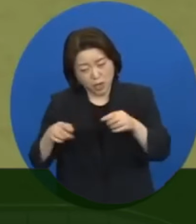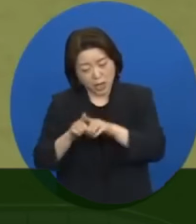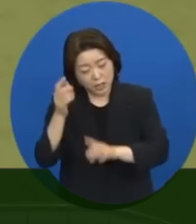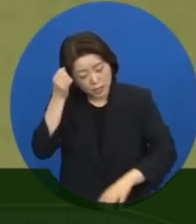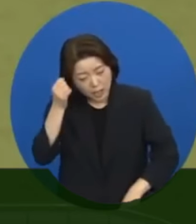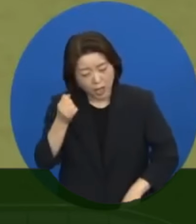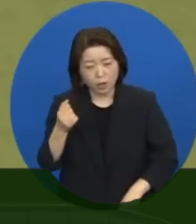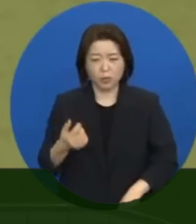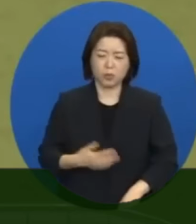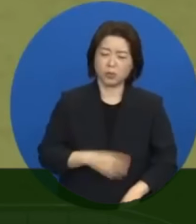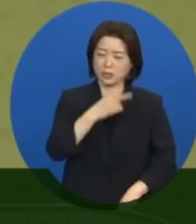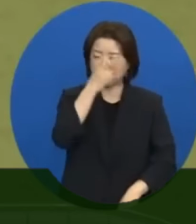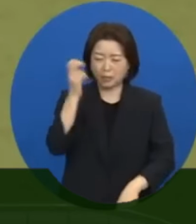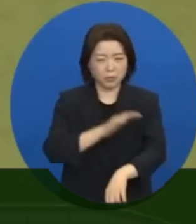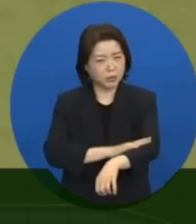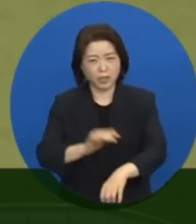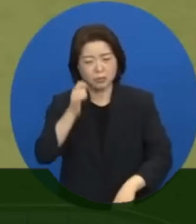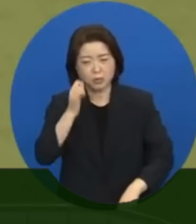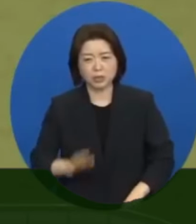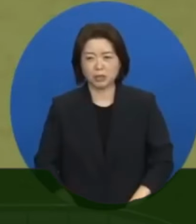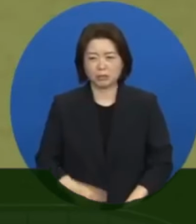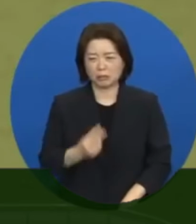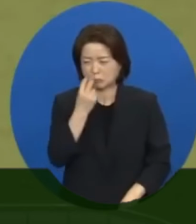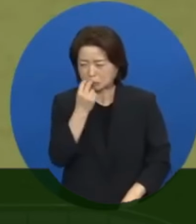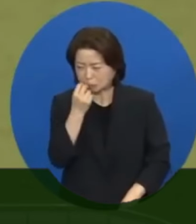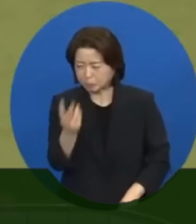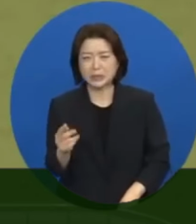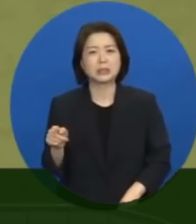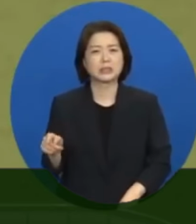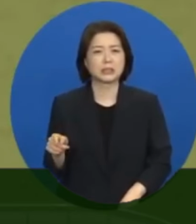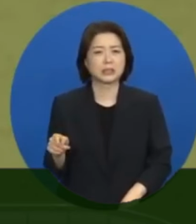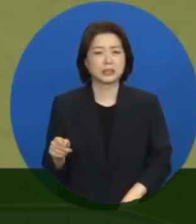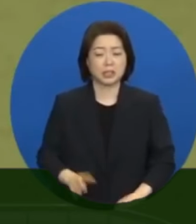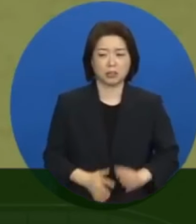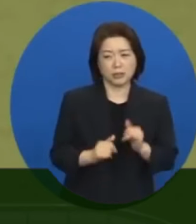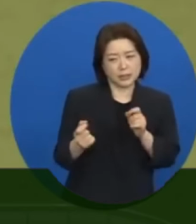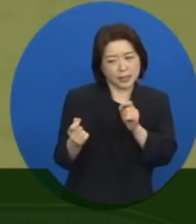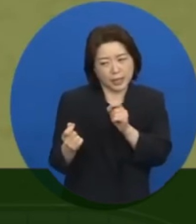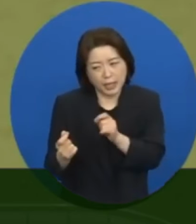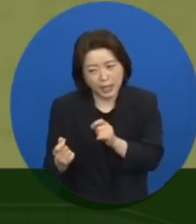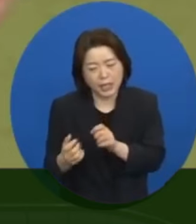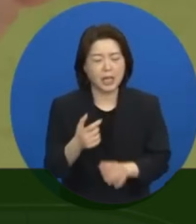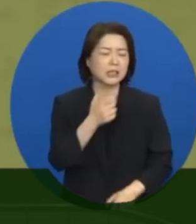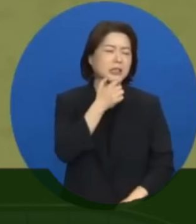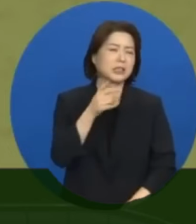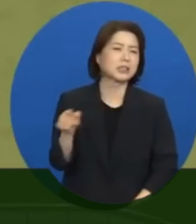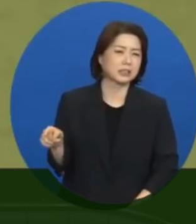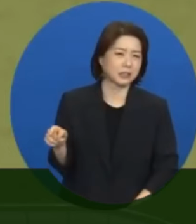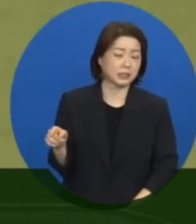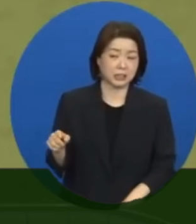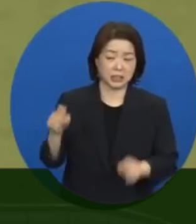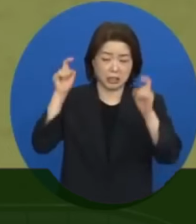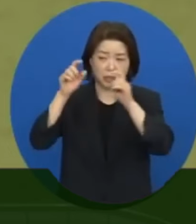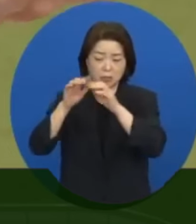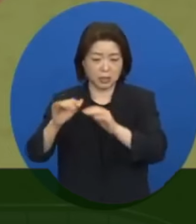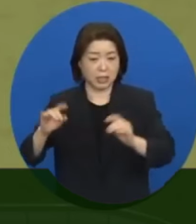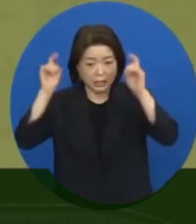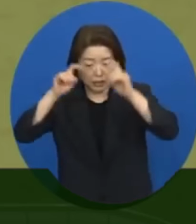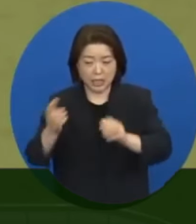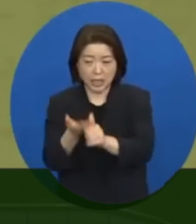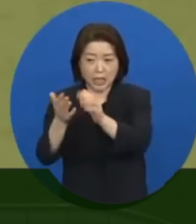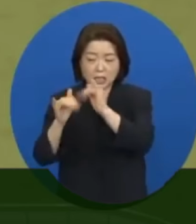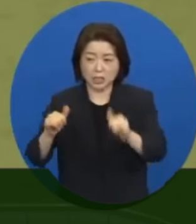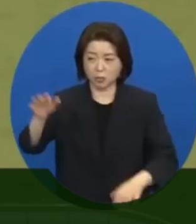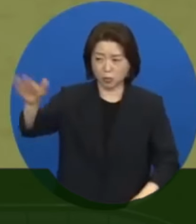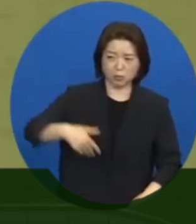부등켜 자니까 새고 막 이런 사람들이 가까이 하기 싫어라는 아 목자가 오면 냄새 납니까 부르지